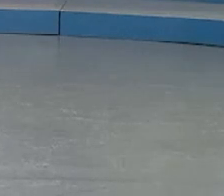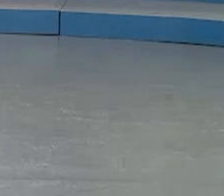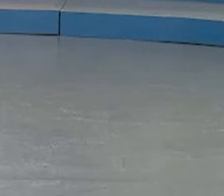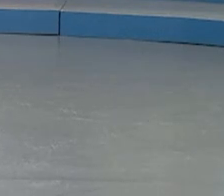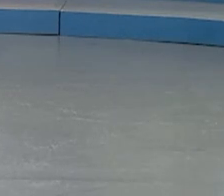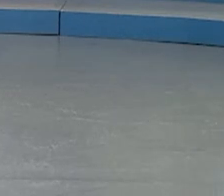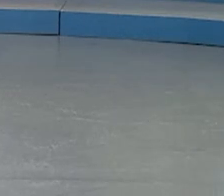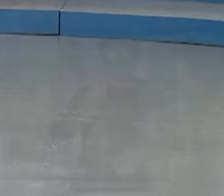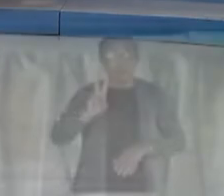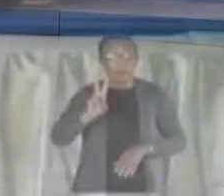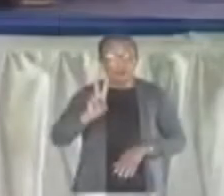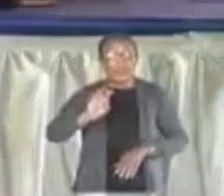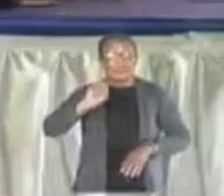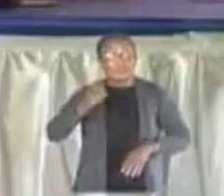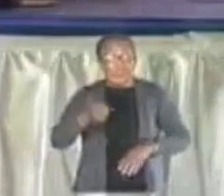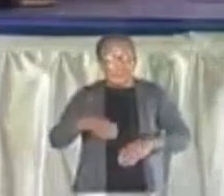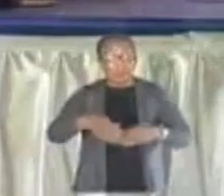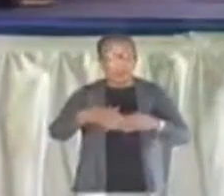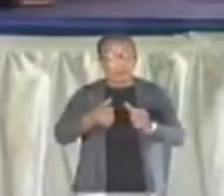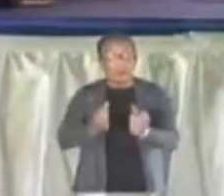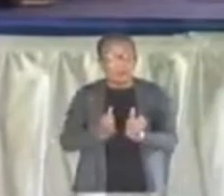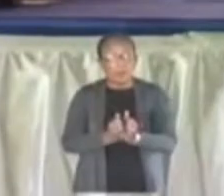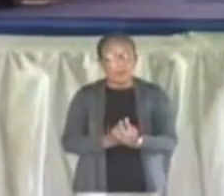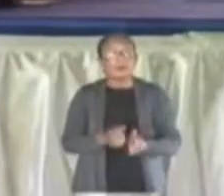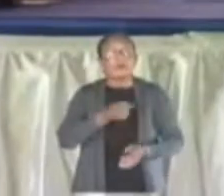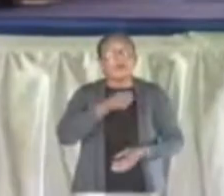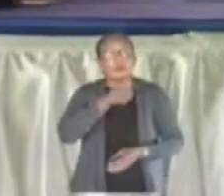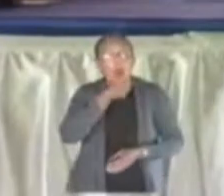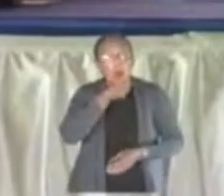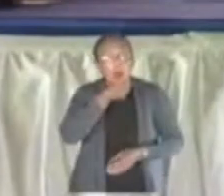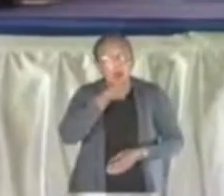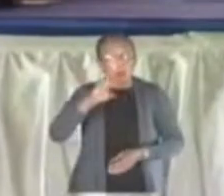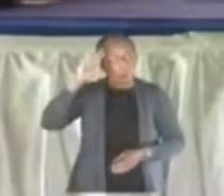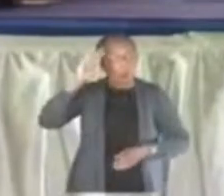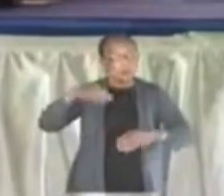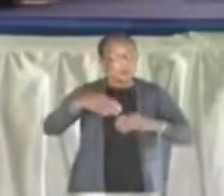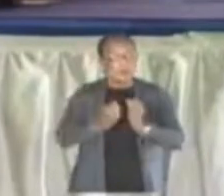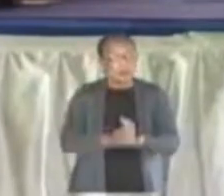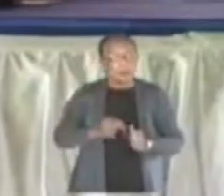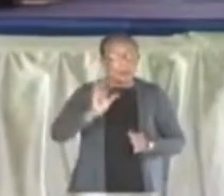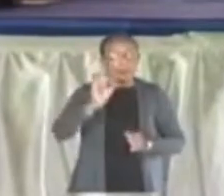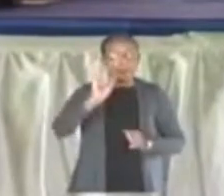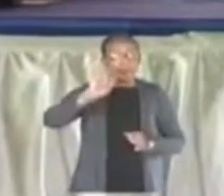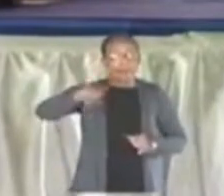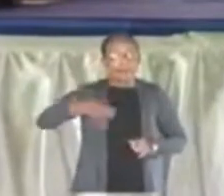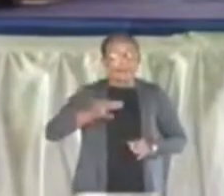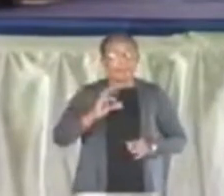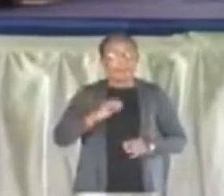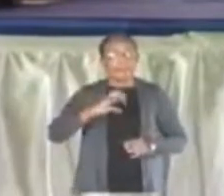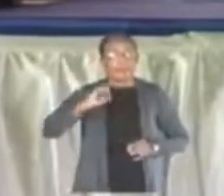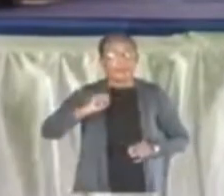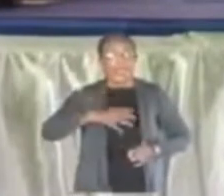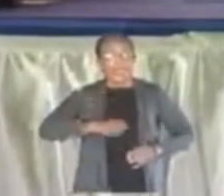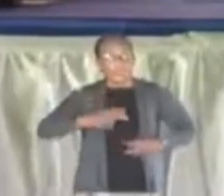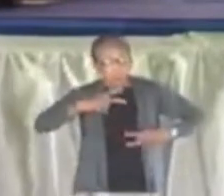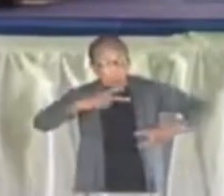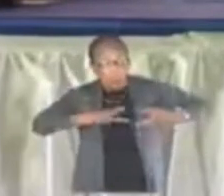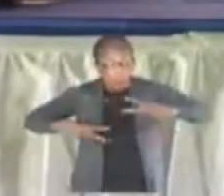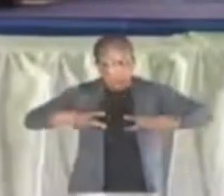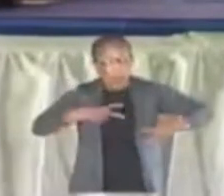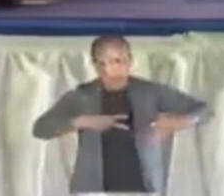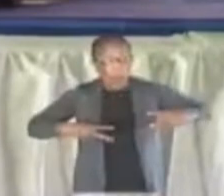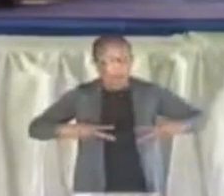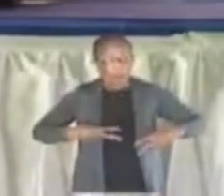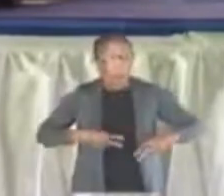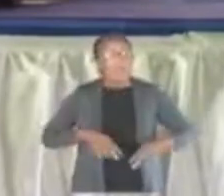directeur DNV. Van de leider van ex-korpschef Chin Lipsi, die een doorlichting gepleegd heeft. Het doorlichtingsresultaat is uit